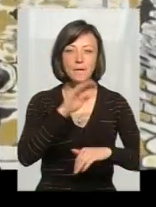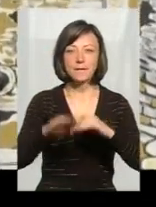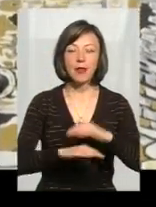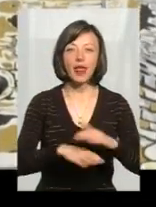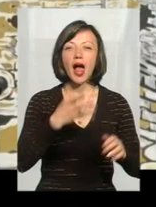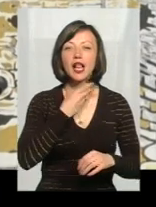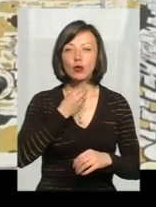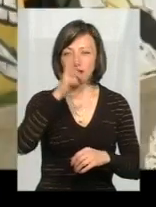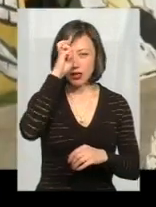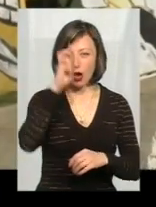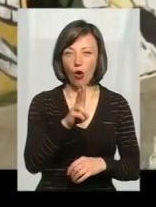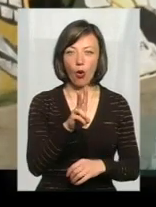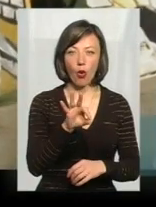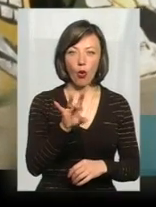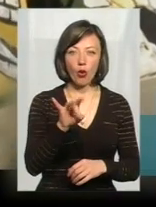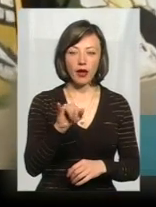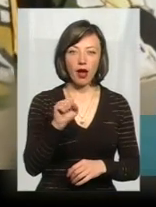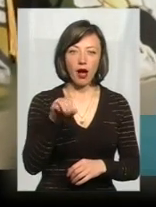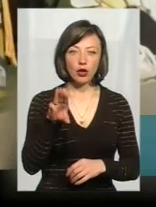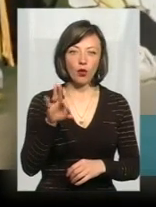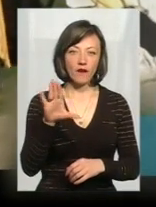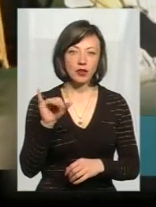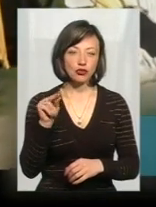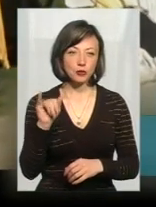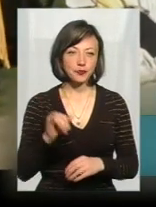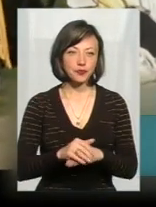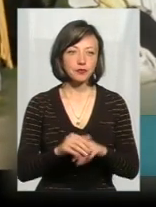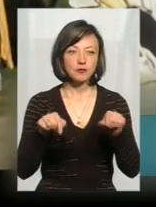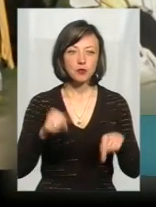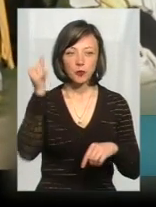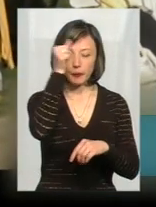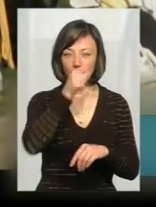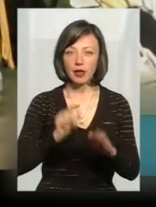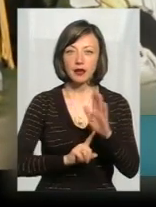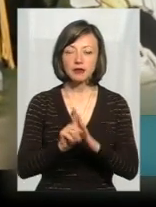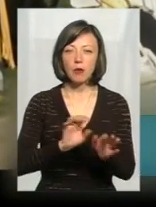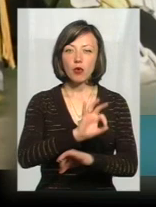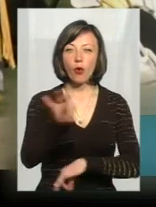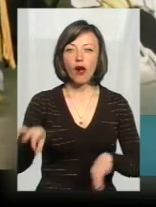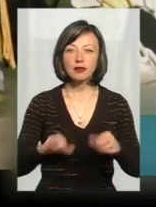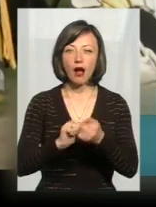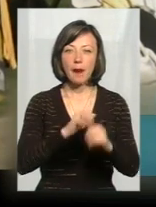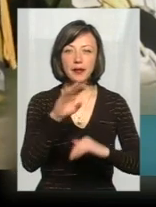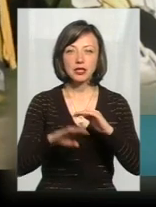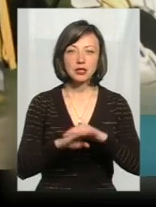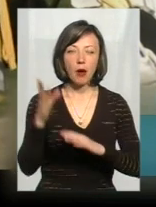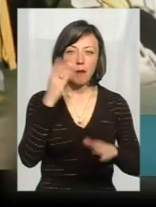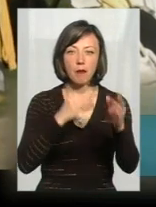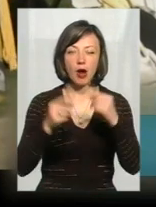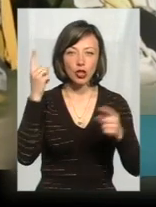князями Каріатовичами. В цьому році започаткований такий проект, як «Кам'янець магічний», і ми, можна